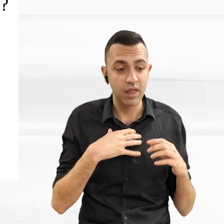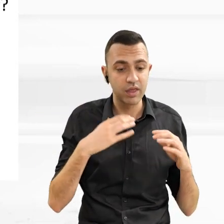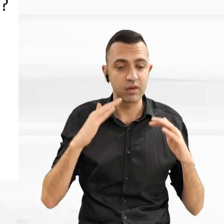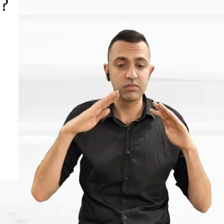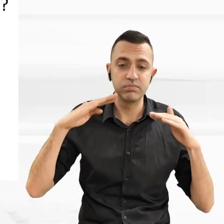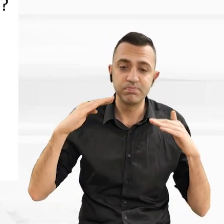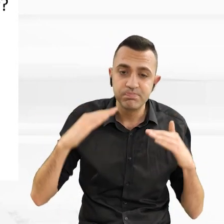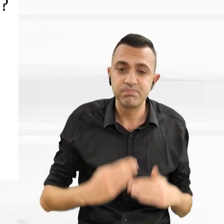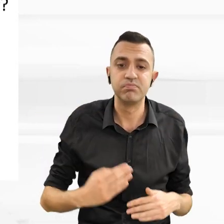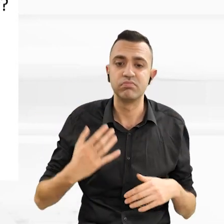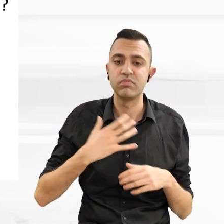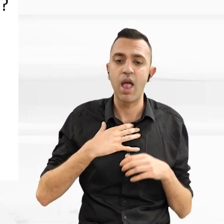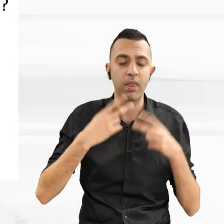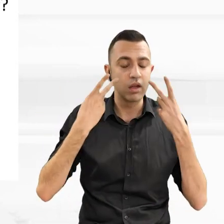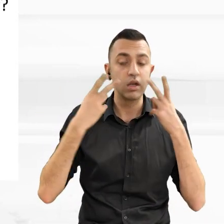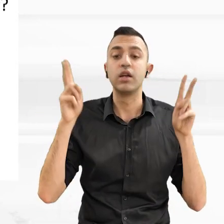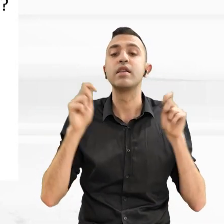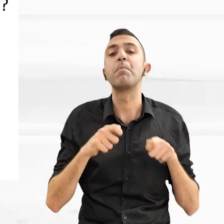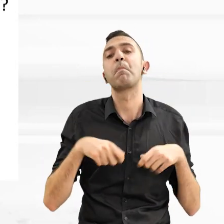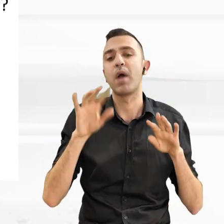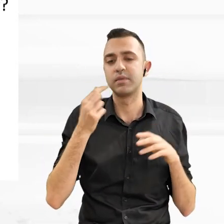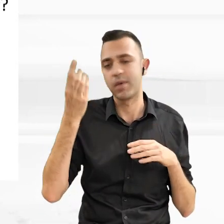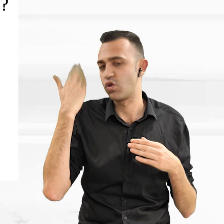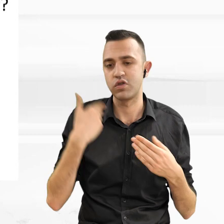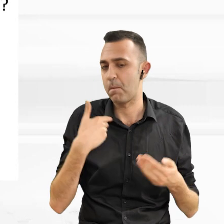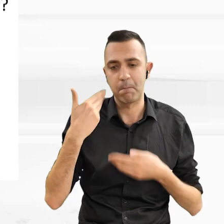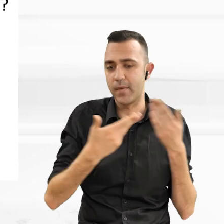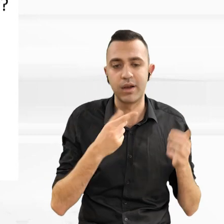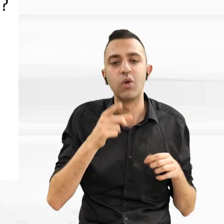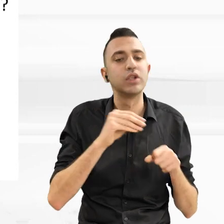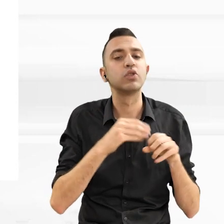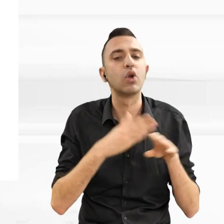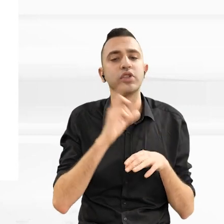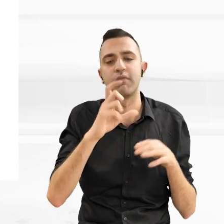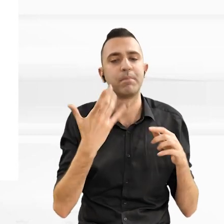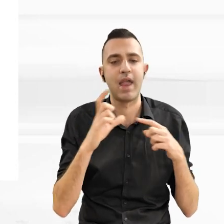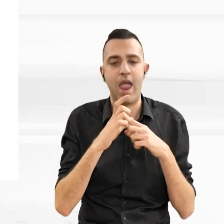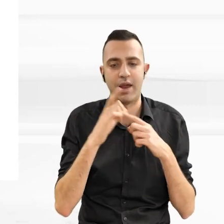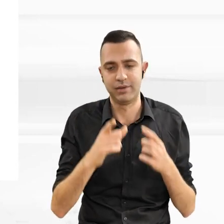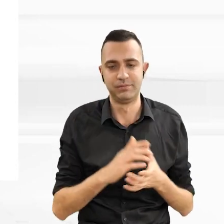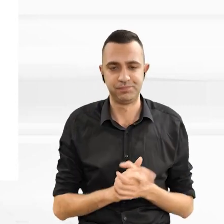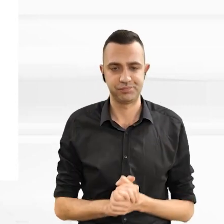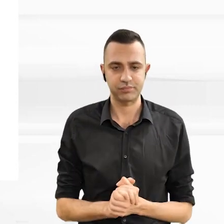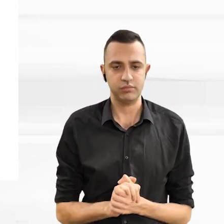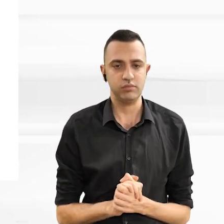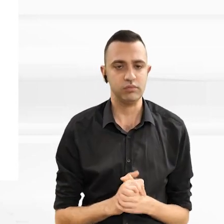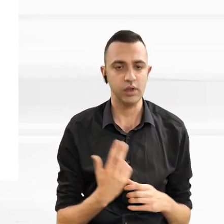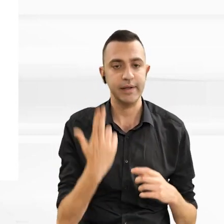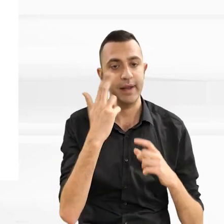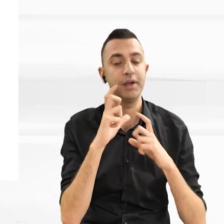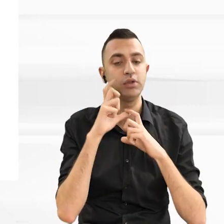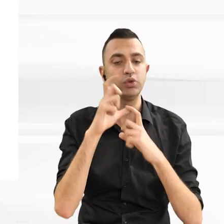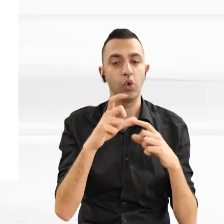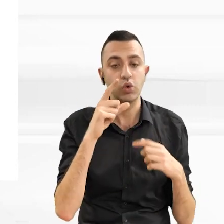olanaksızdır cümlesi Aslında gizli cevaba götürüyor cevabınız el seçeneği 7 sorumuza bakalım bu